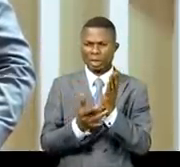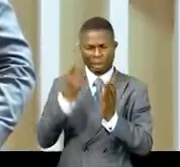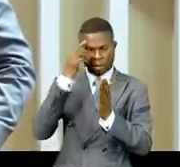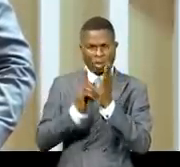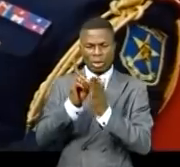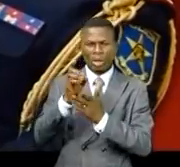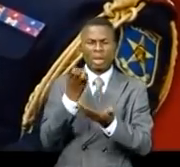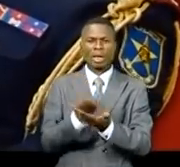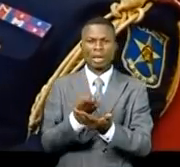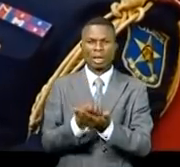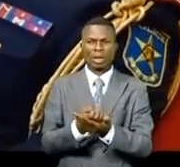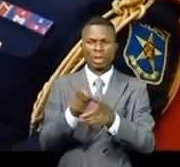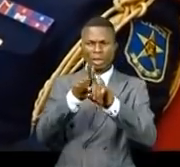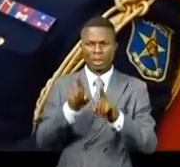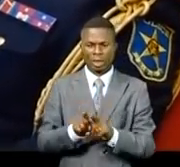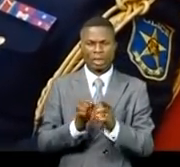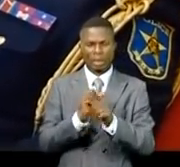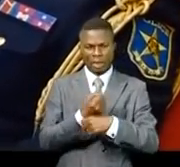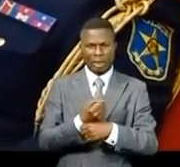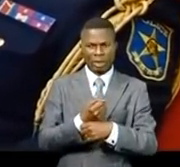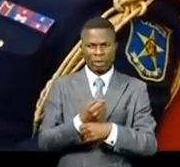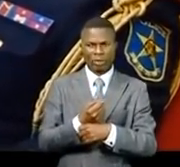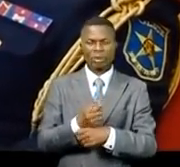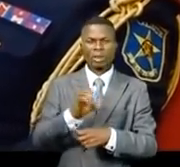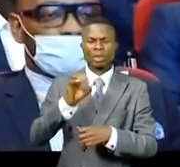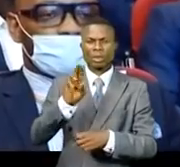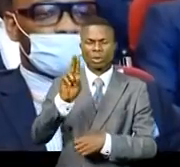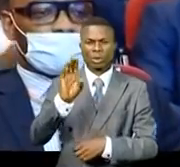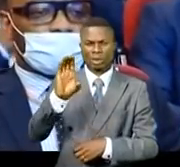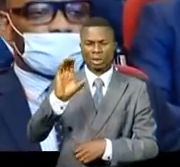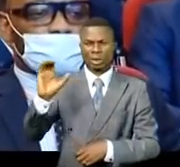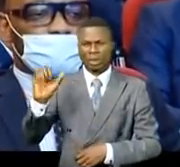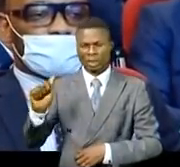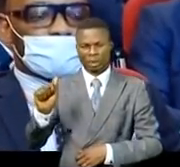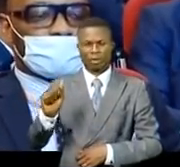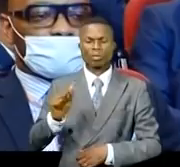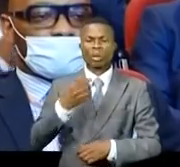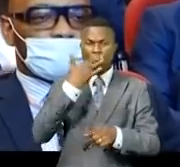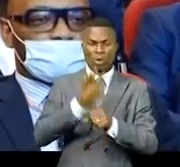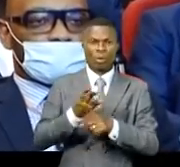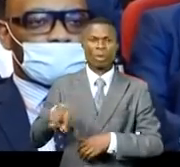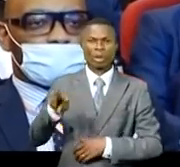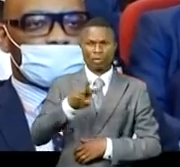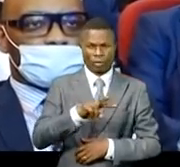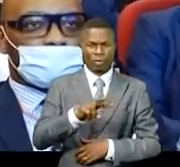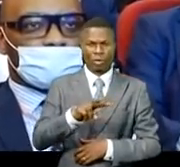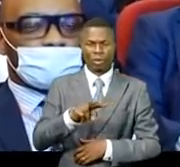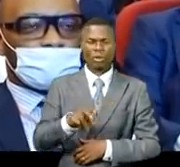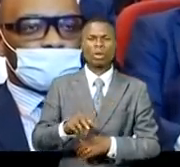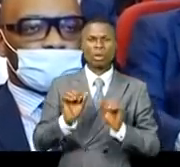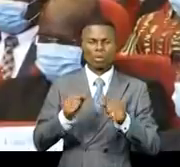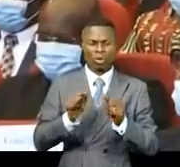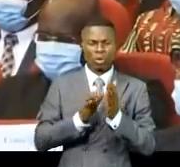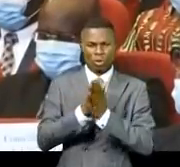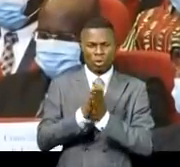développement économique que constitue la ZLECAF. Je voudrais vous rassurer que vous pouvez compter